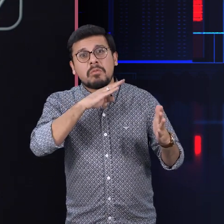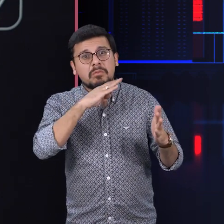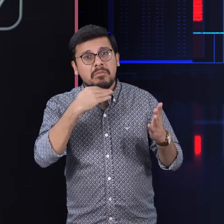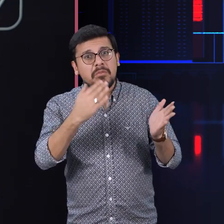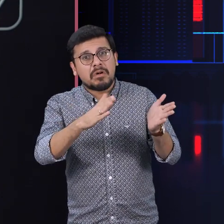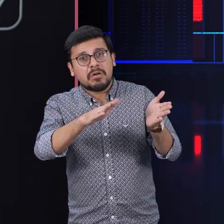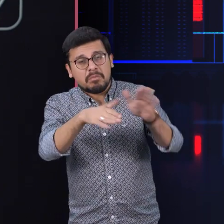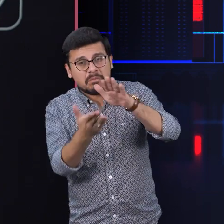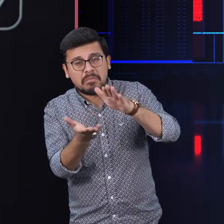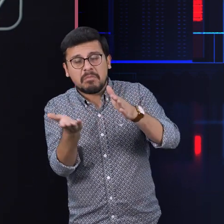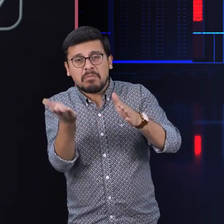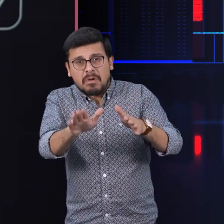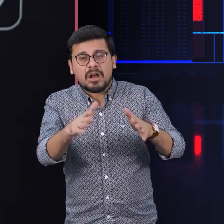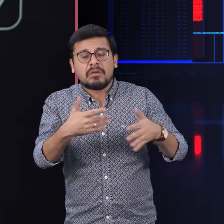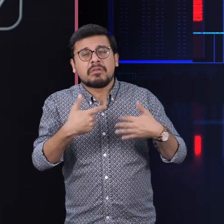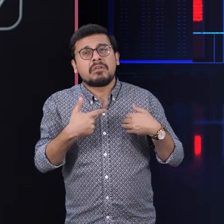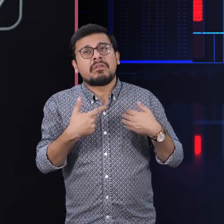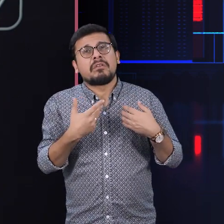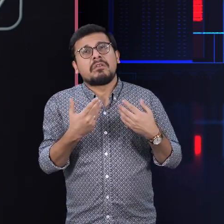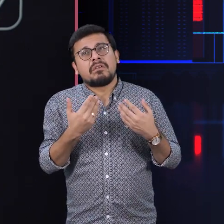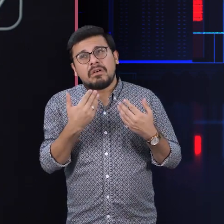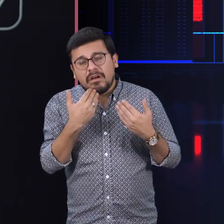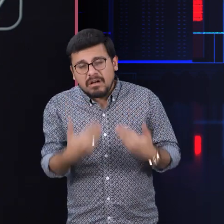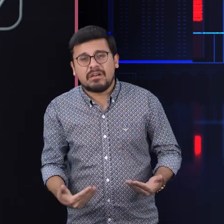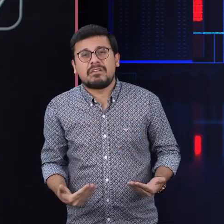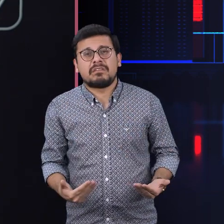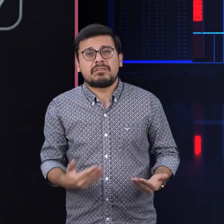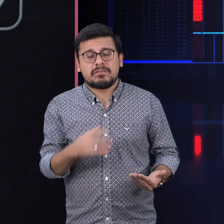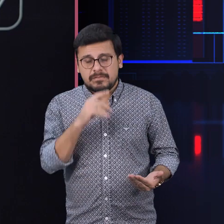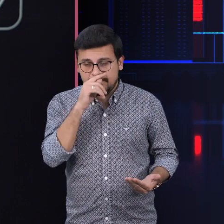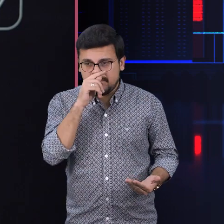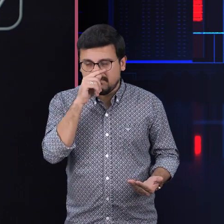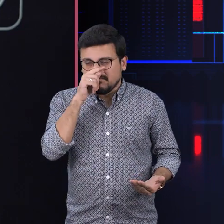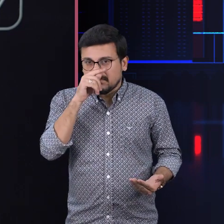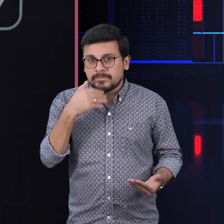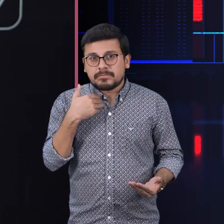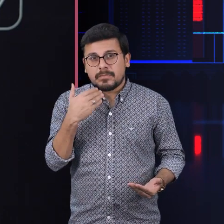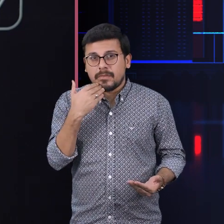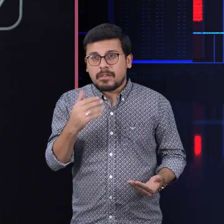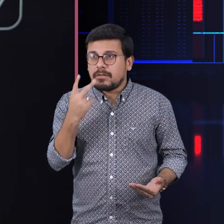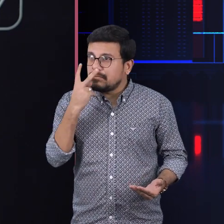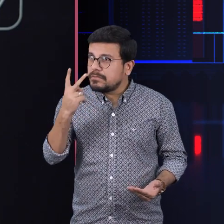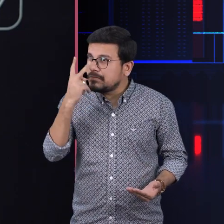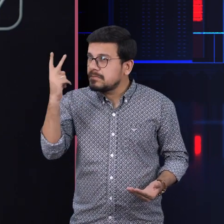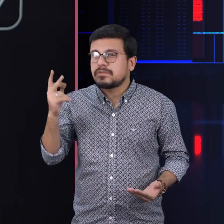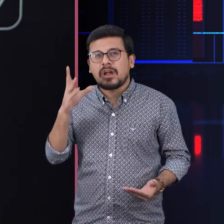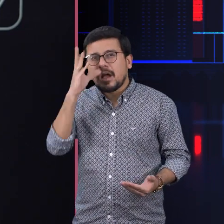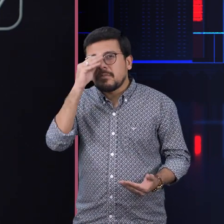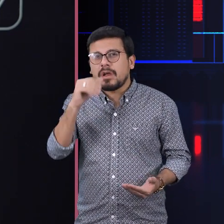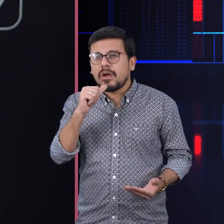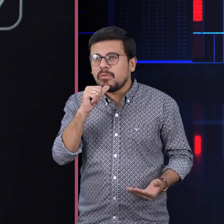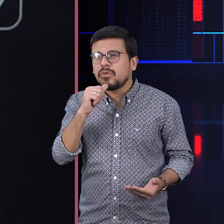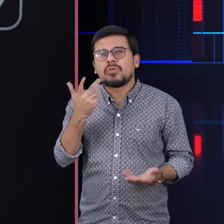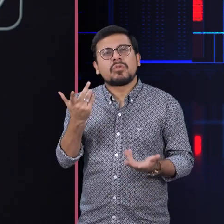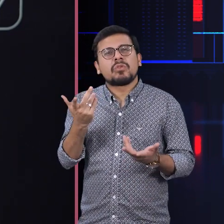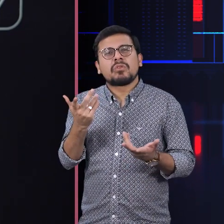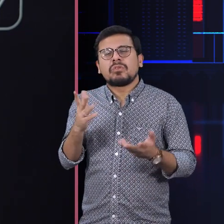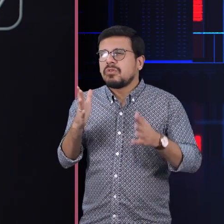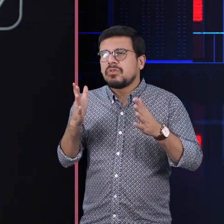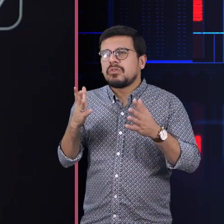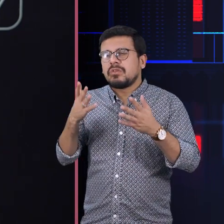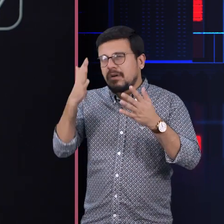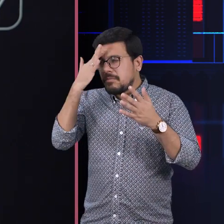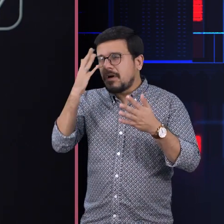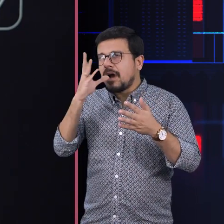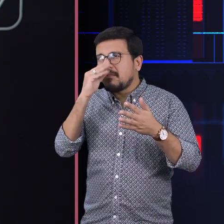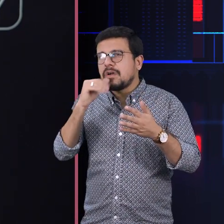رویہ بالکل ٹھیک نہ ہو, یا ہم ایک احسان مندی والا اپنا ایٹیٹیوڈ رکھیں, تو وہ بالکل ٹھیک نہیں